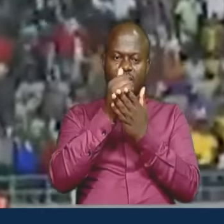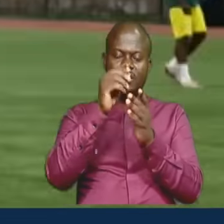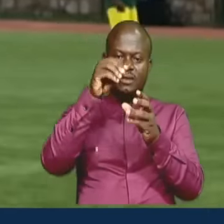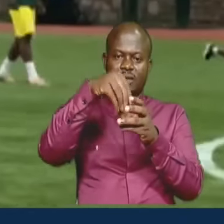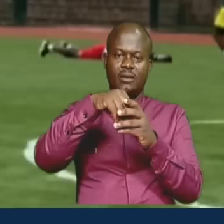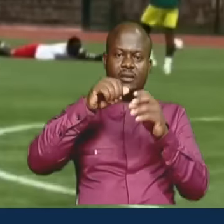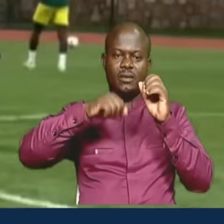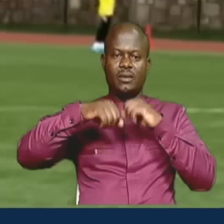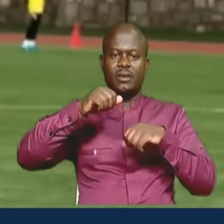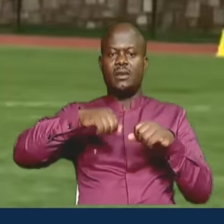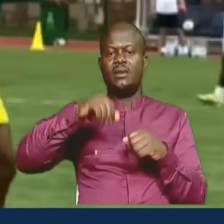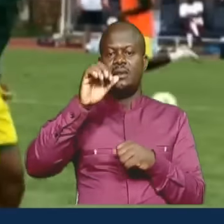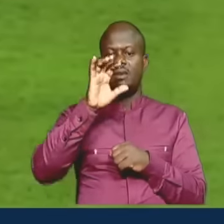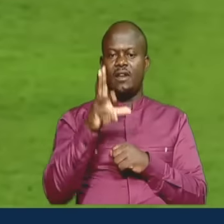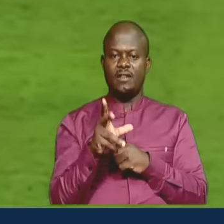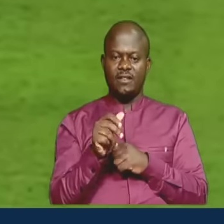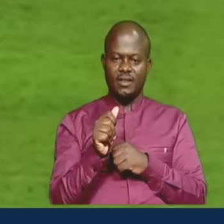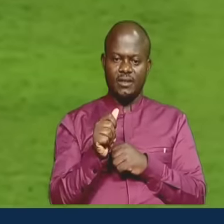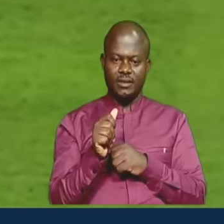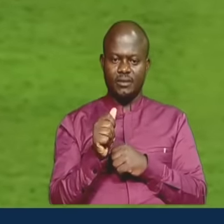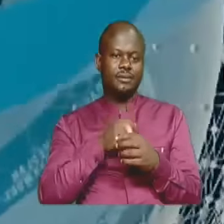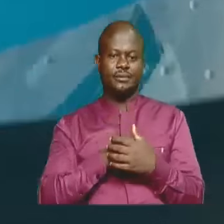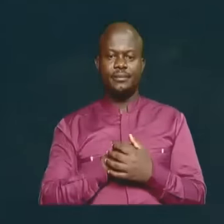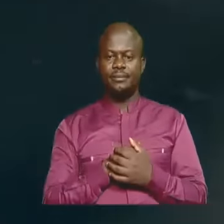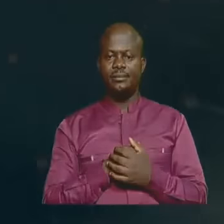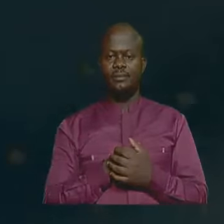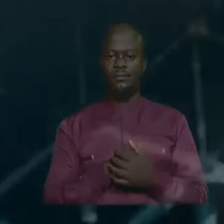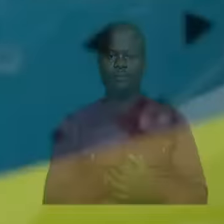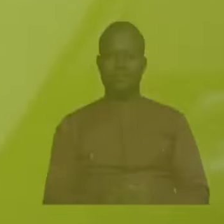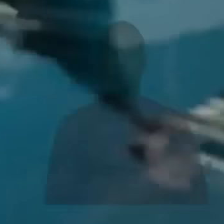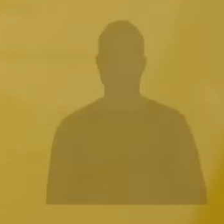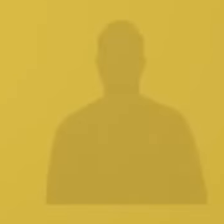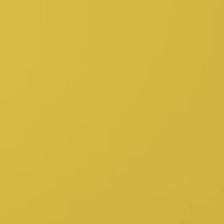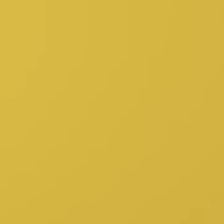marushanwa y'igikombe cya Afrika cy'ibihugu.